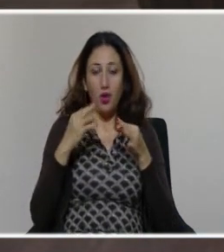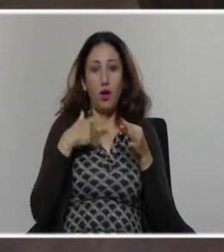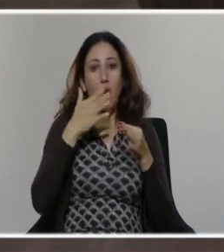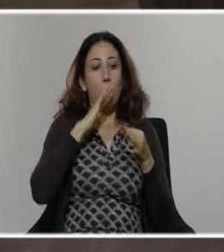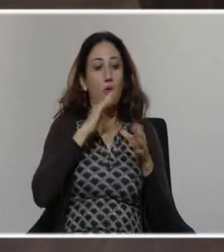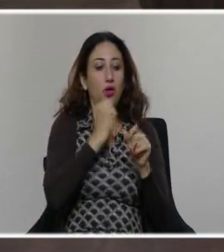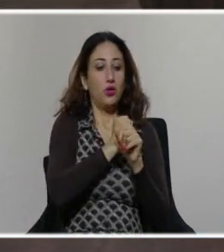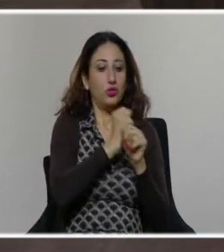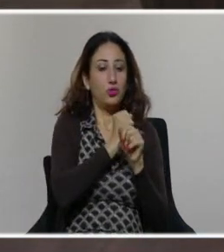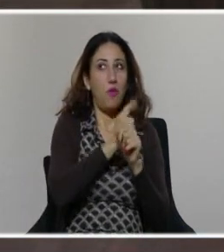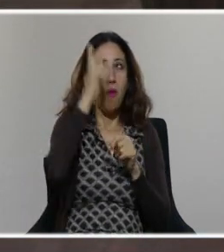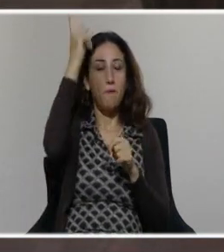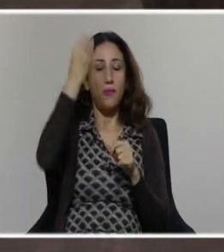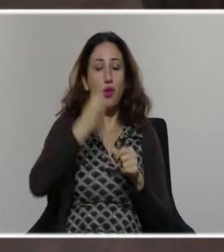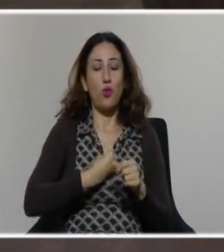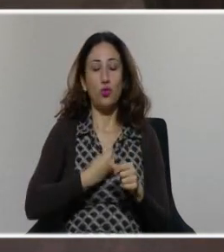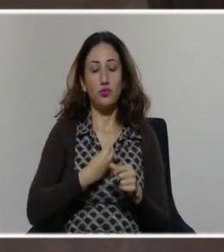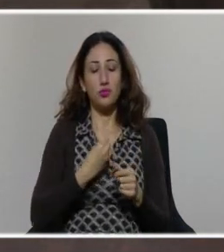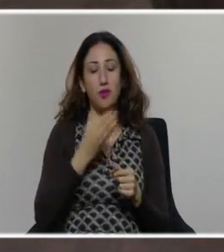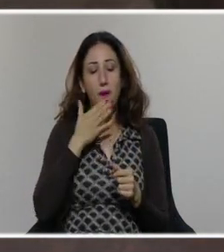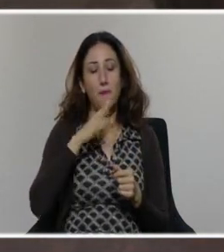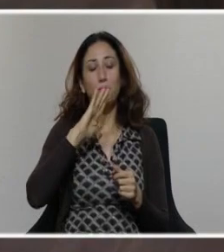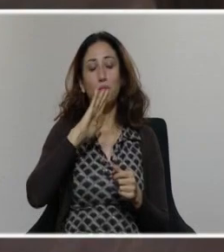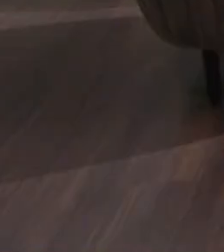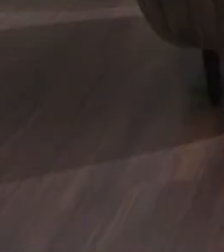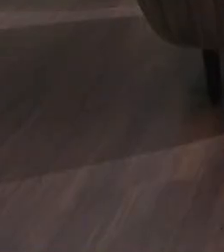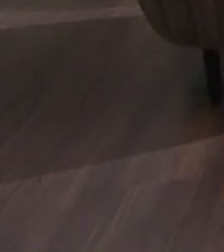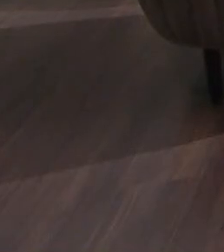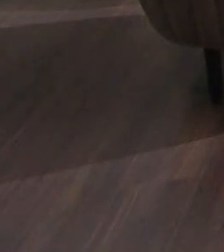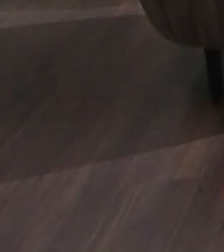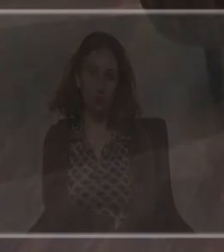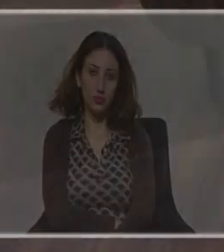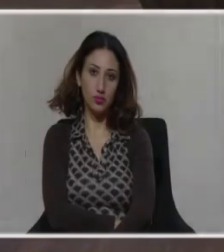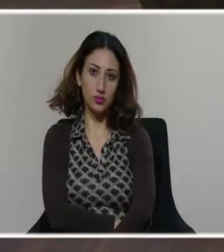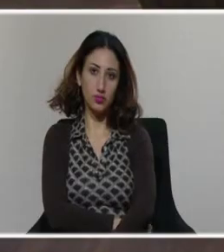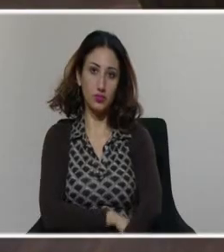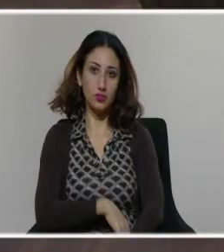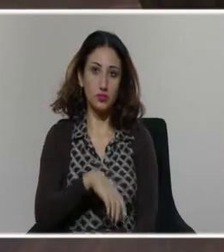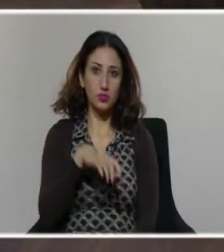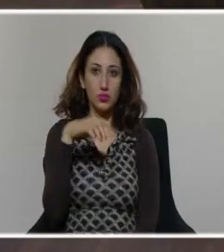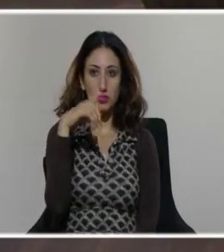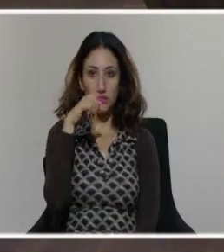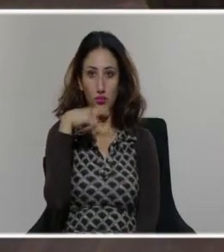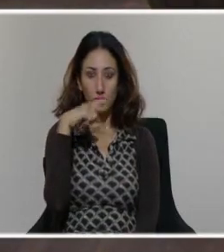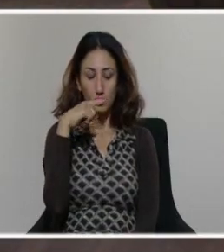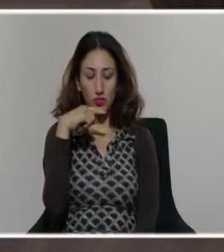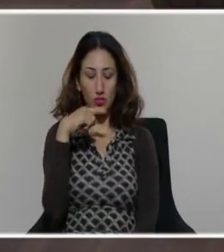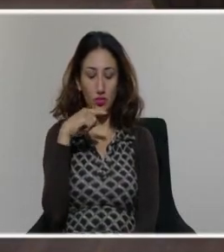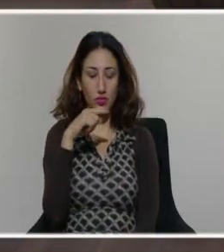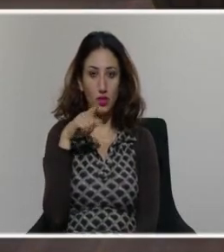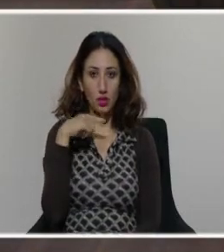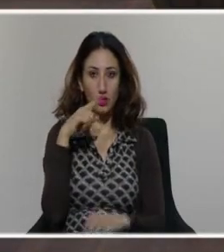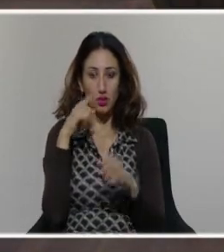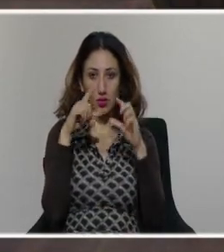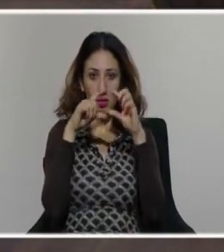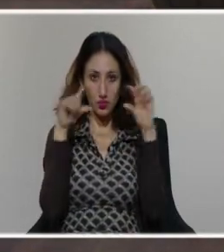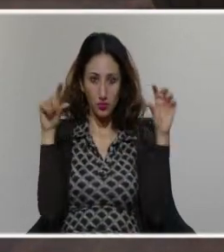يعني توفيق من ربنا بشكل كبير. يعني احنا عايزين حلقه نتكلم